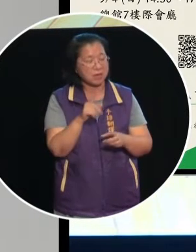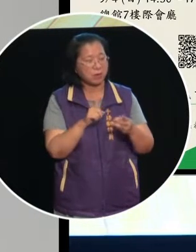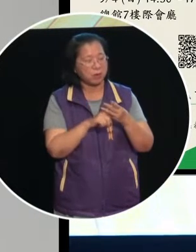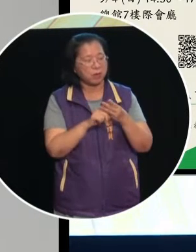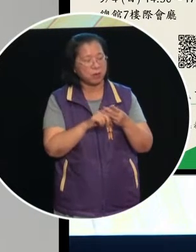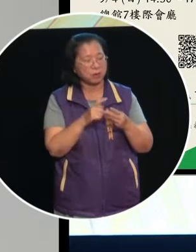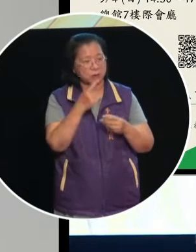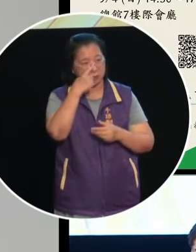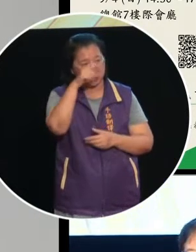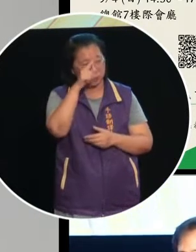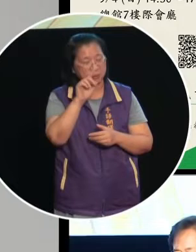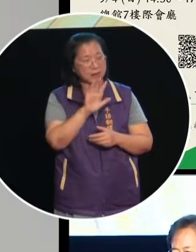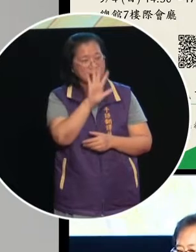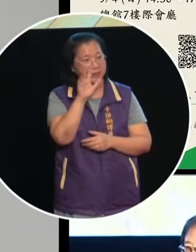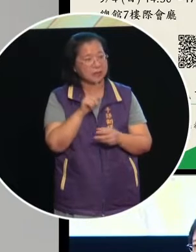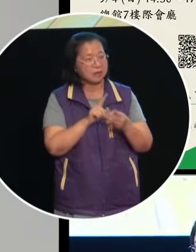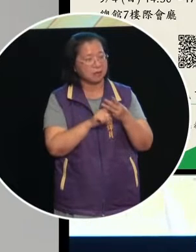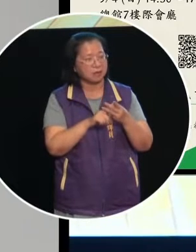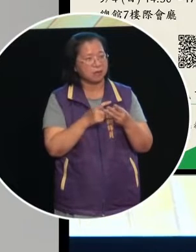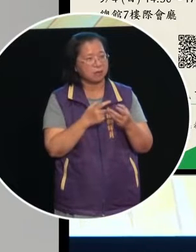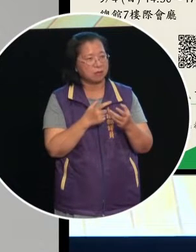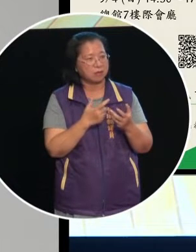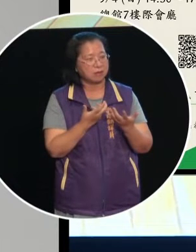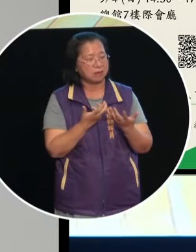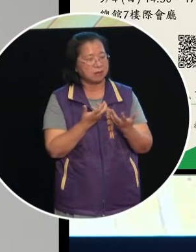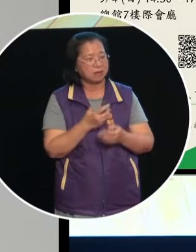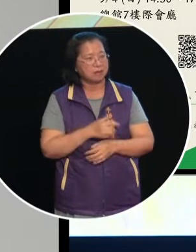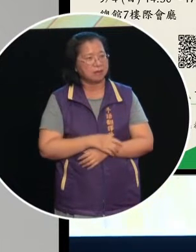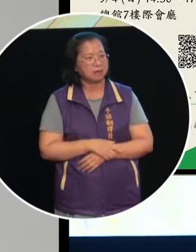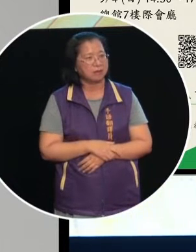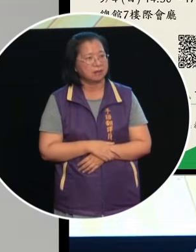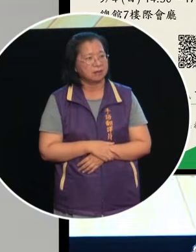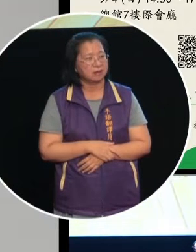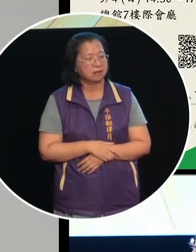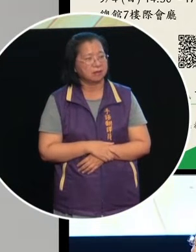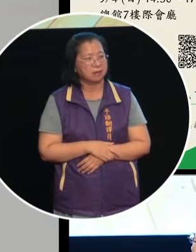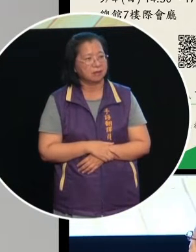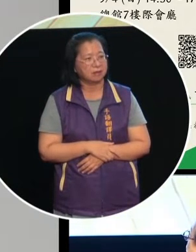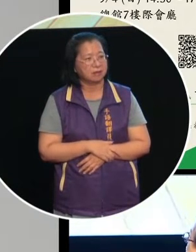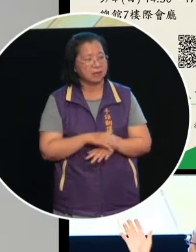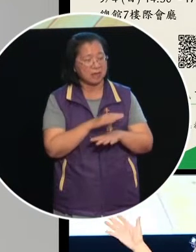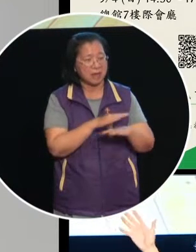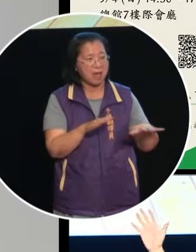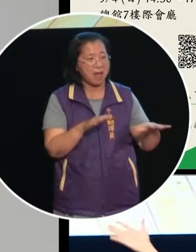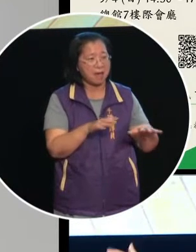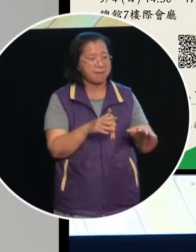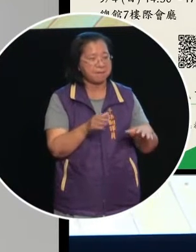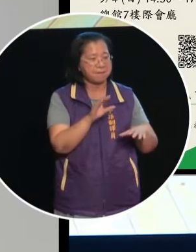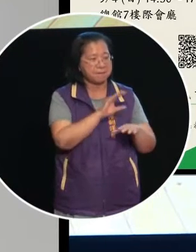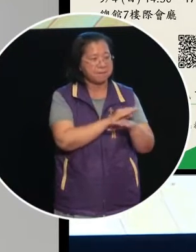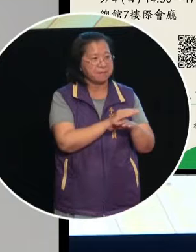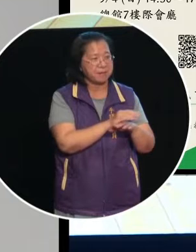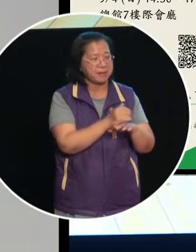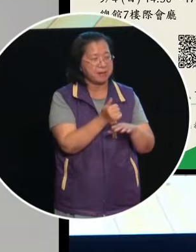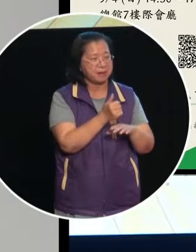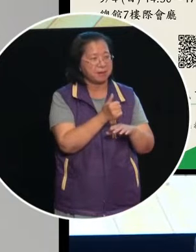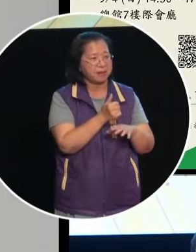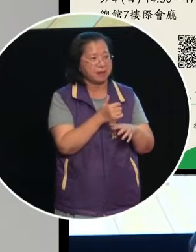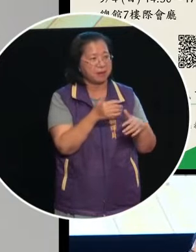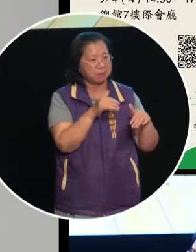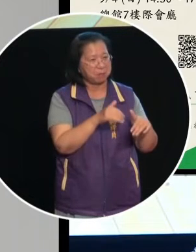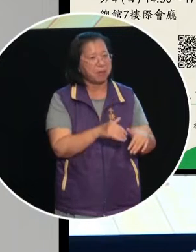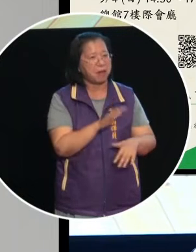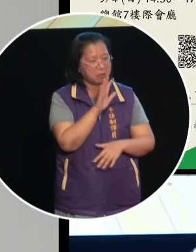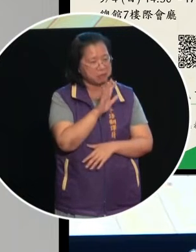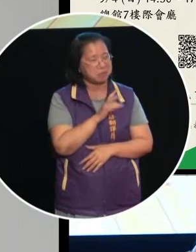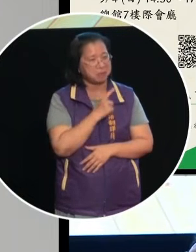击，所以他们现在没有团结。那结果是安倍派开始弱化，是很明显